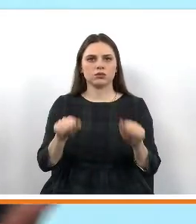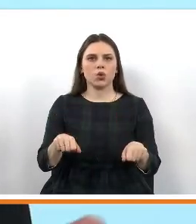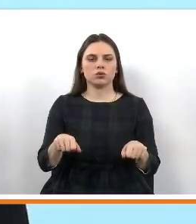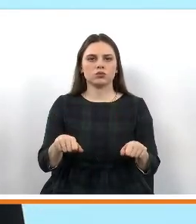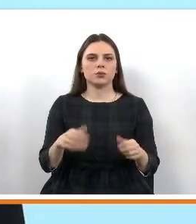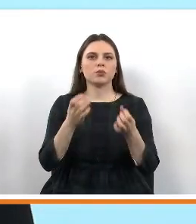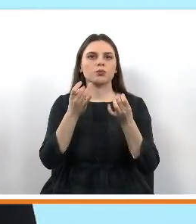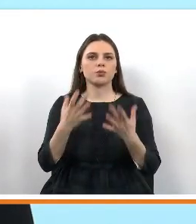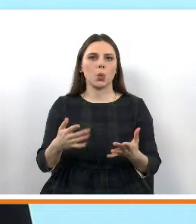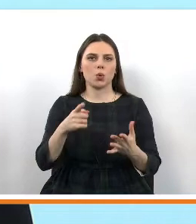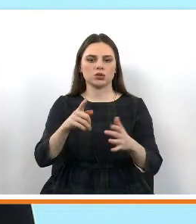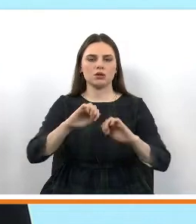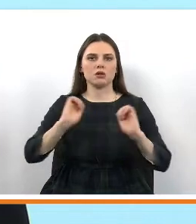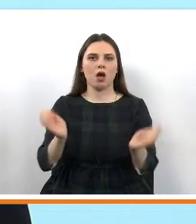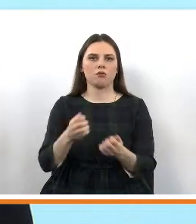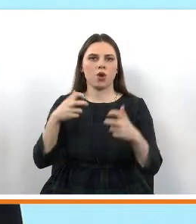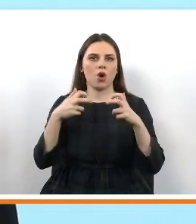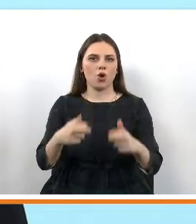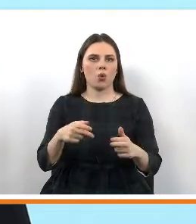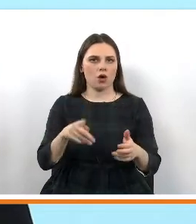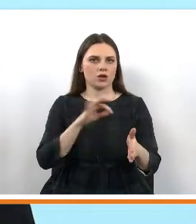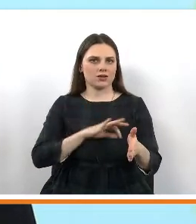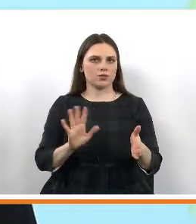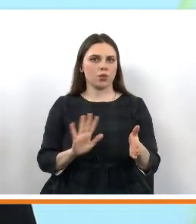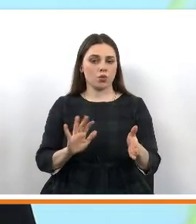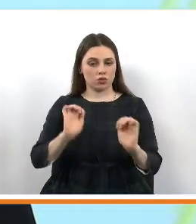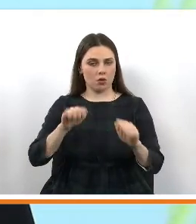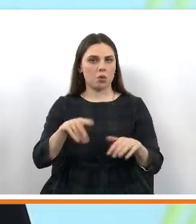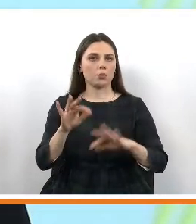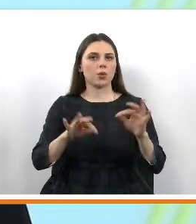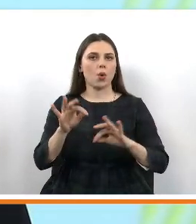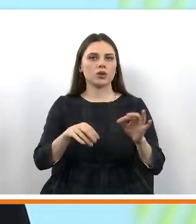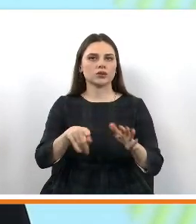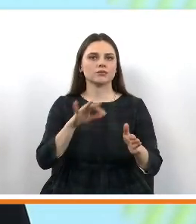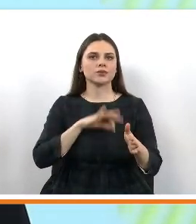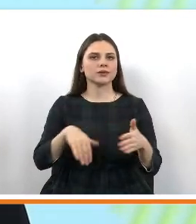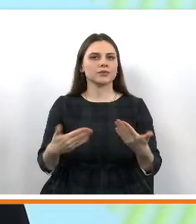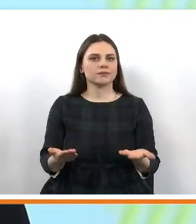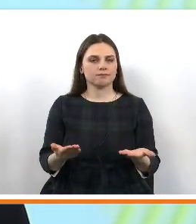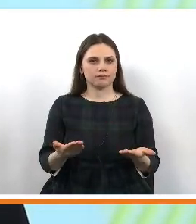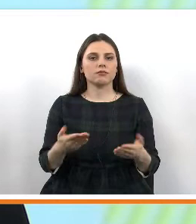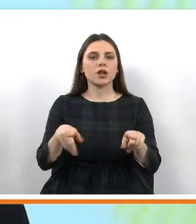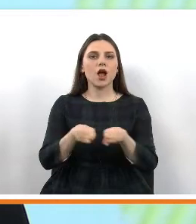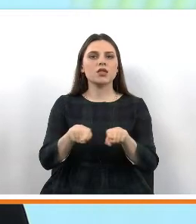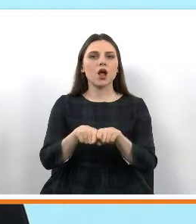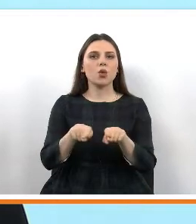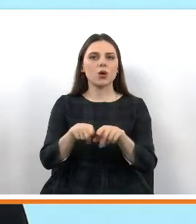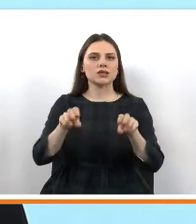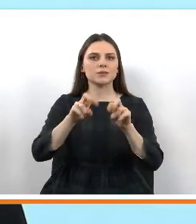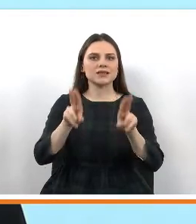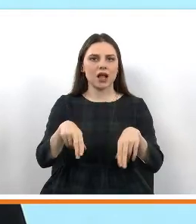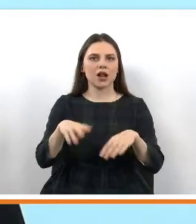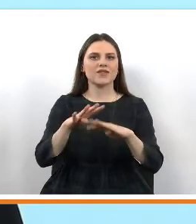просто замораживаются на счетах и никак не используются, а можно было бы с них что-то получить. Ну и по аналогии со спецфондами мы